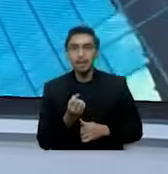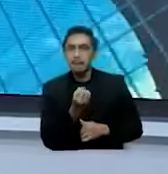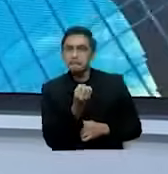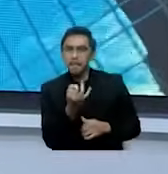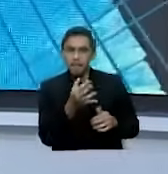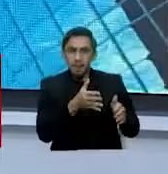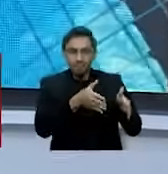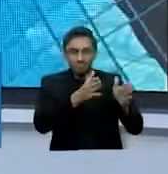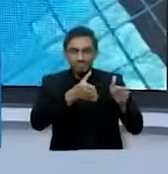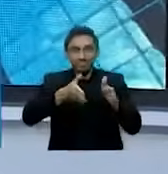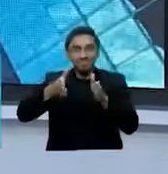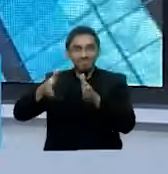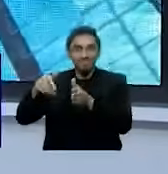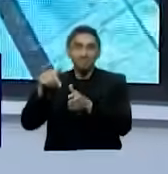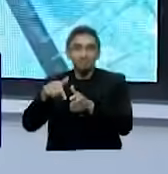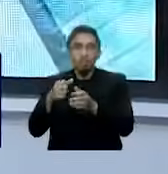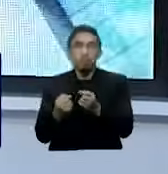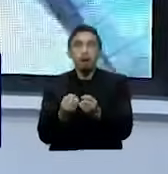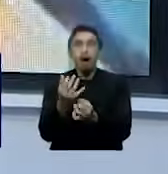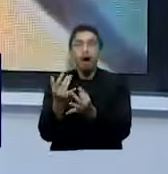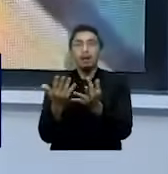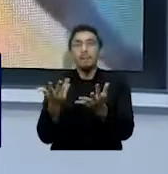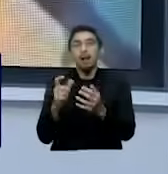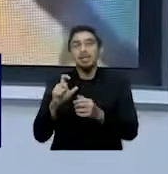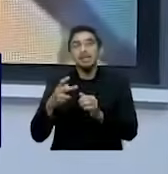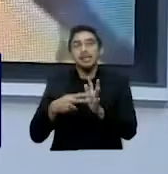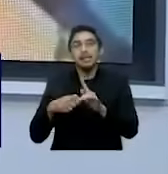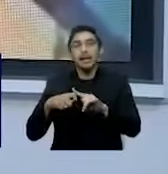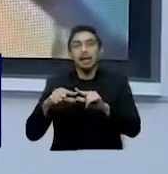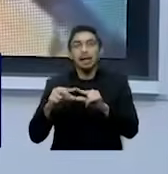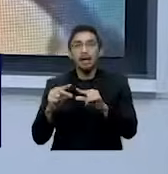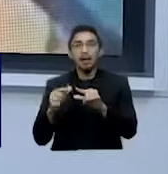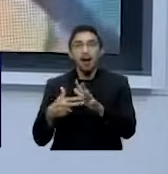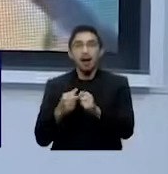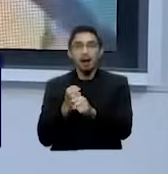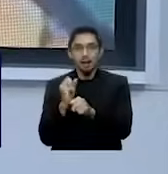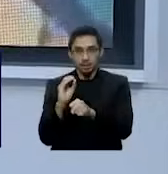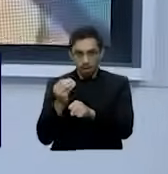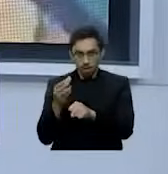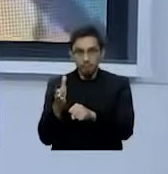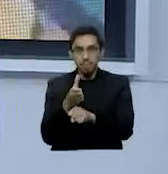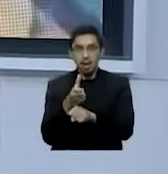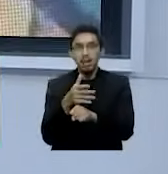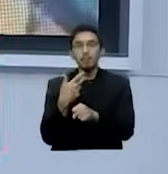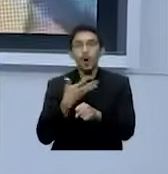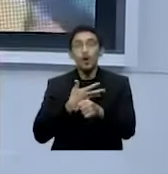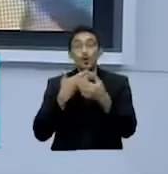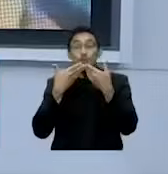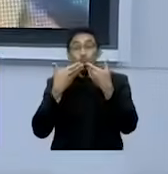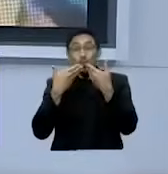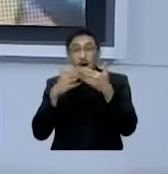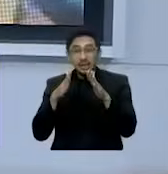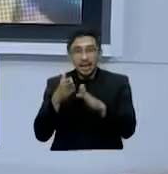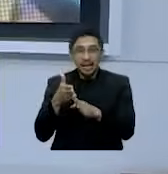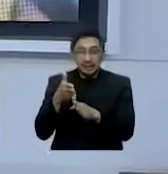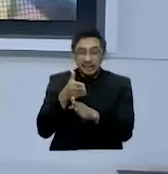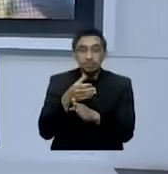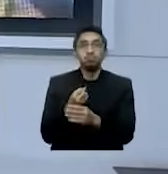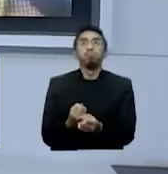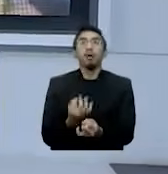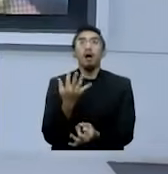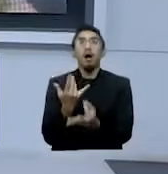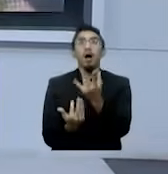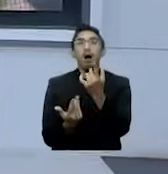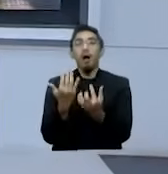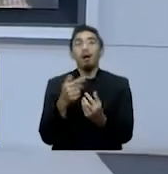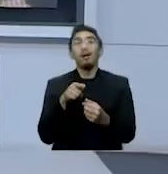Pemirsa, kebakaran sejumlah bangunan di Cengkareng, Jakarta Barat terjadi saat warga hendak berbuka puasa. Akibat kebakaran, seorang